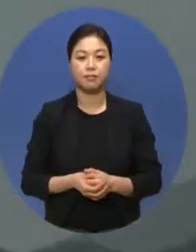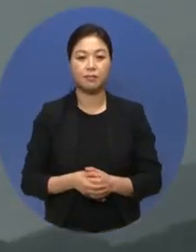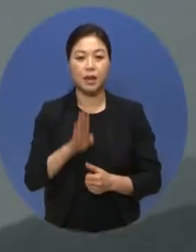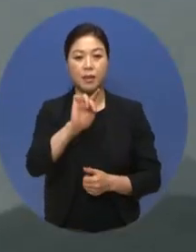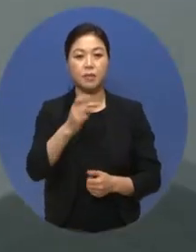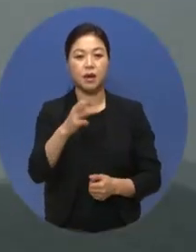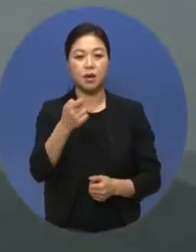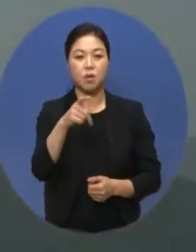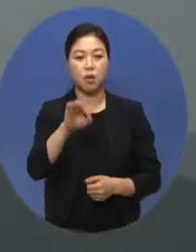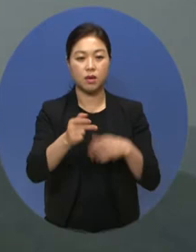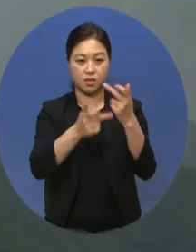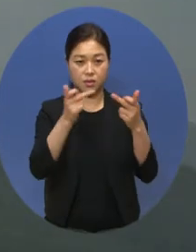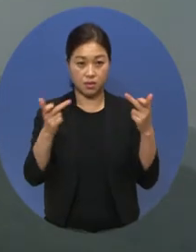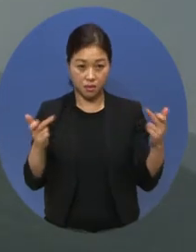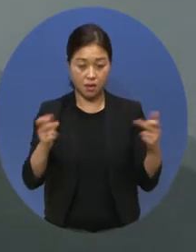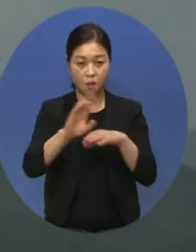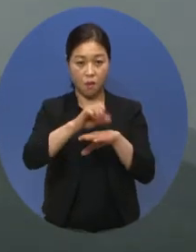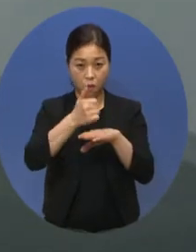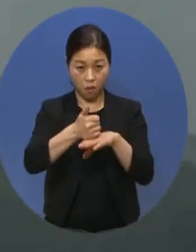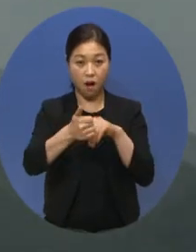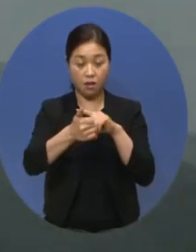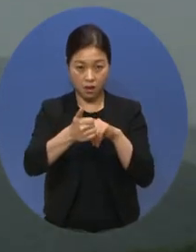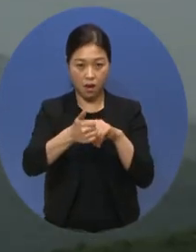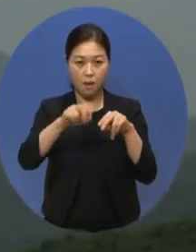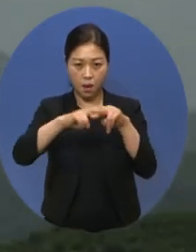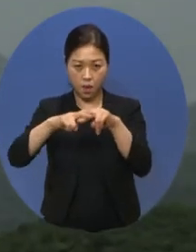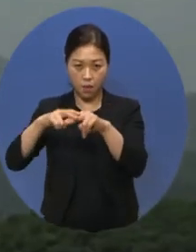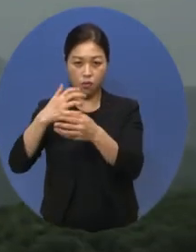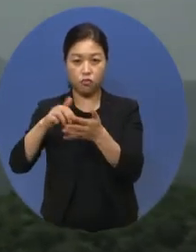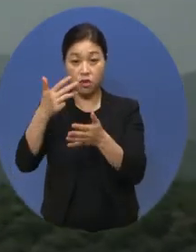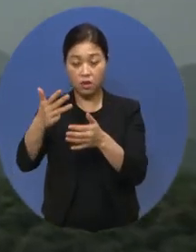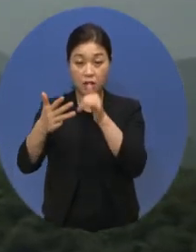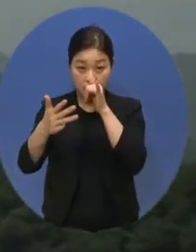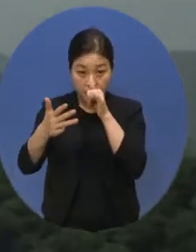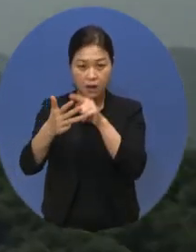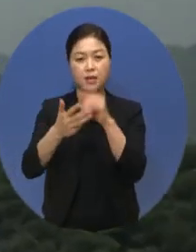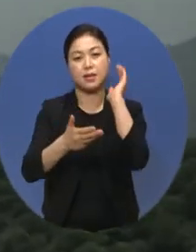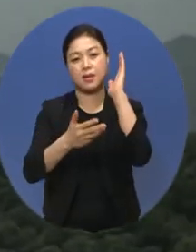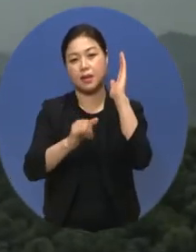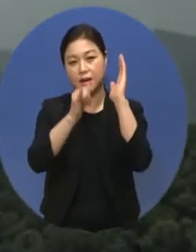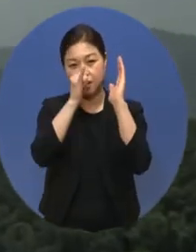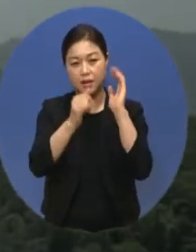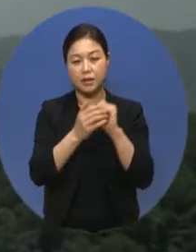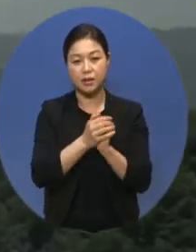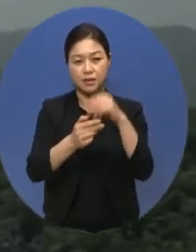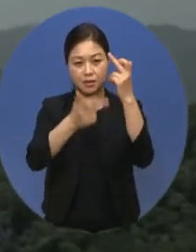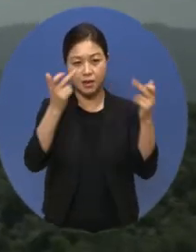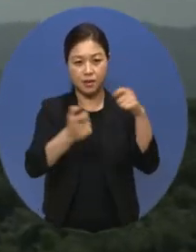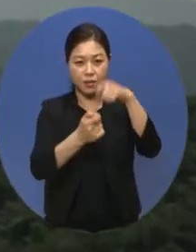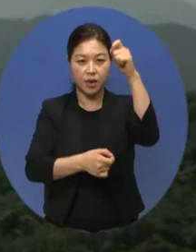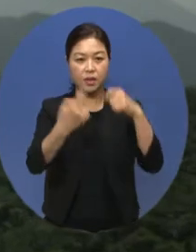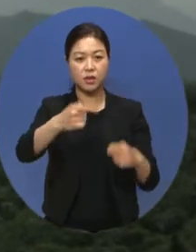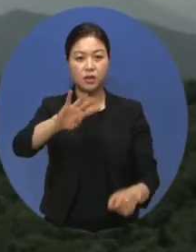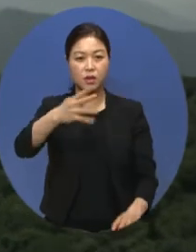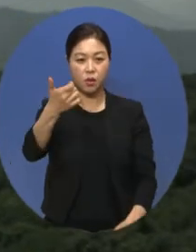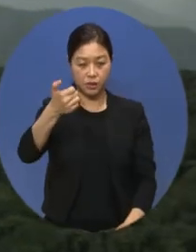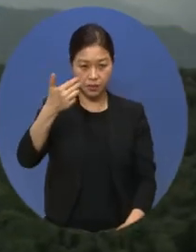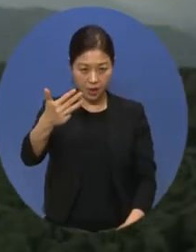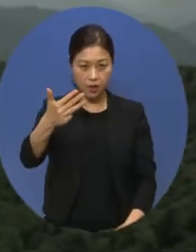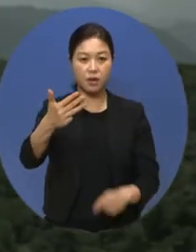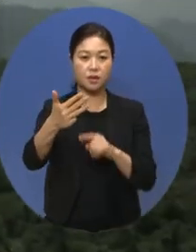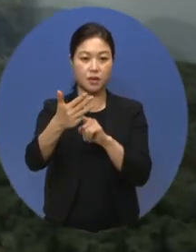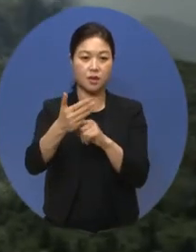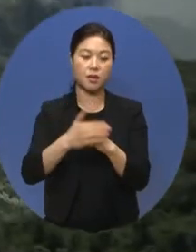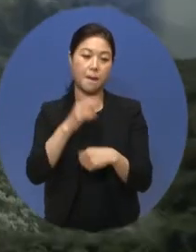발왕산, 8명의 왕이 탄생한다는 설화가 있는 해발 1458m의 발왕산은 울창한